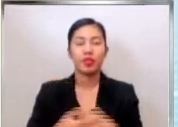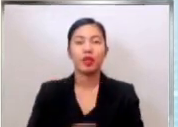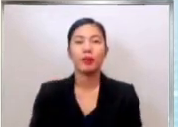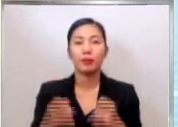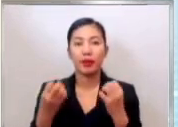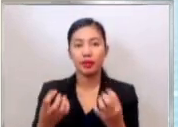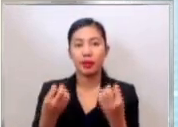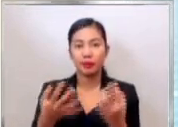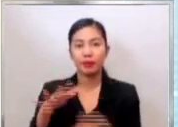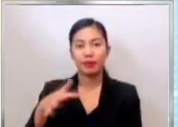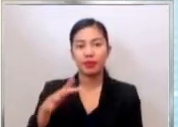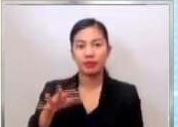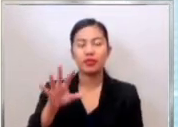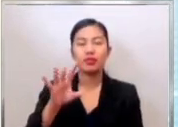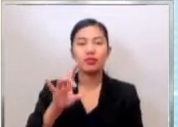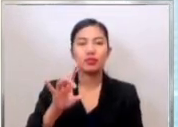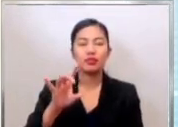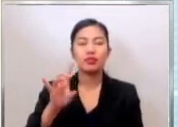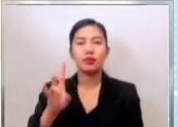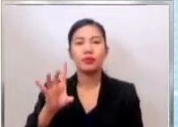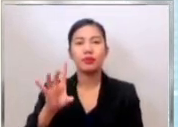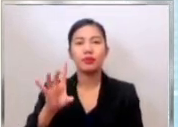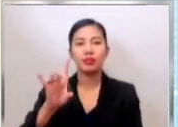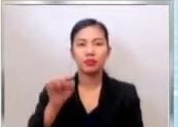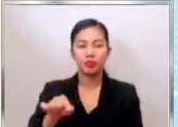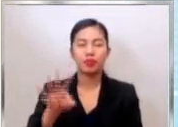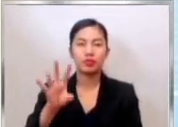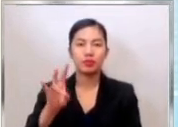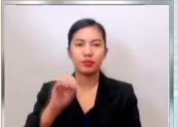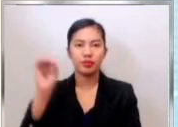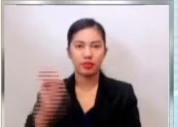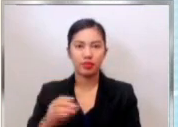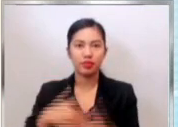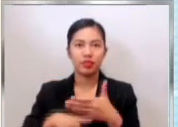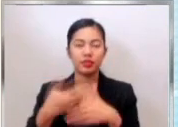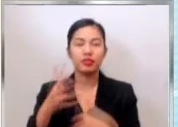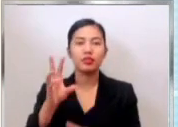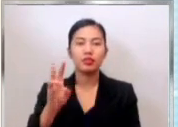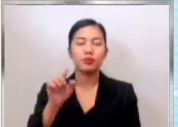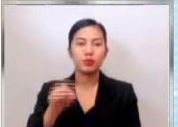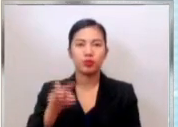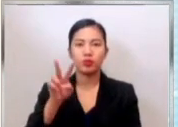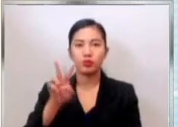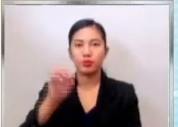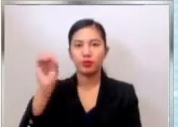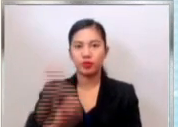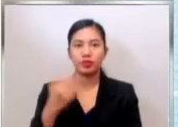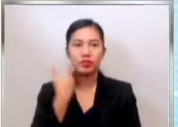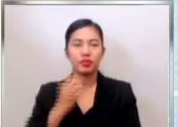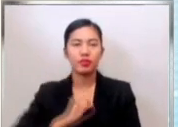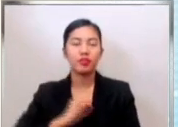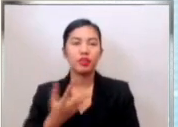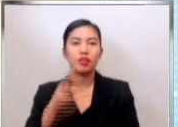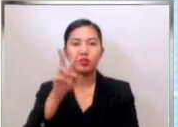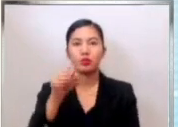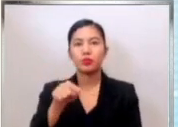nasa 78.7%, 6.2% ang asymptomatic, 2% naman ang